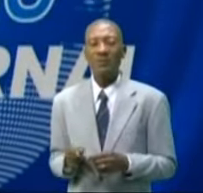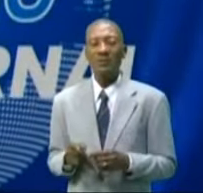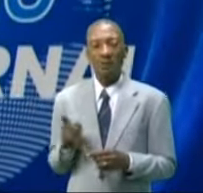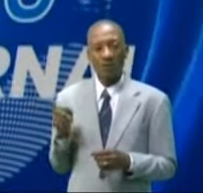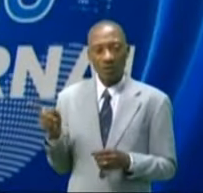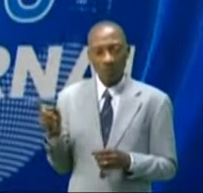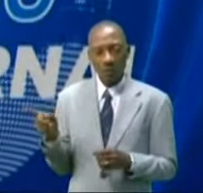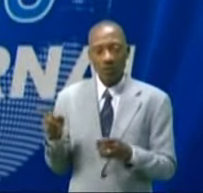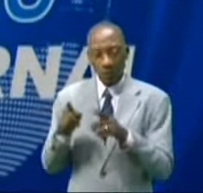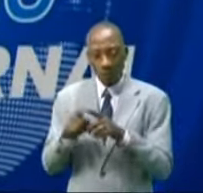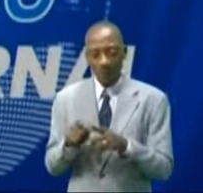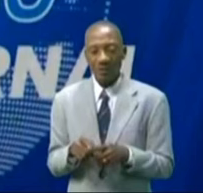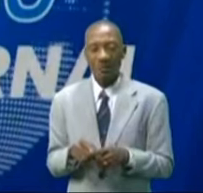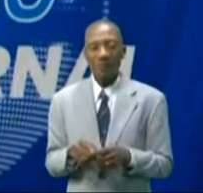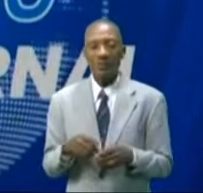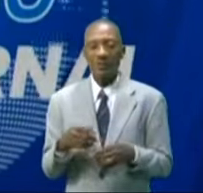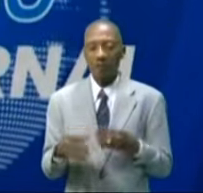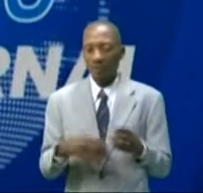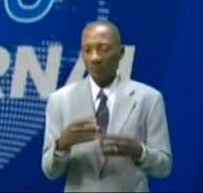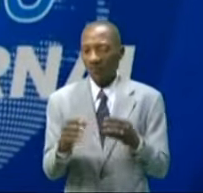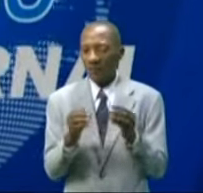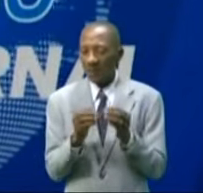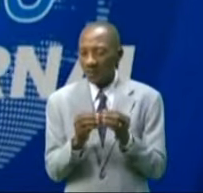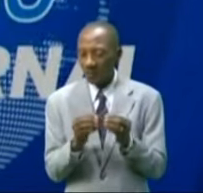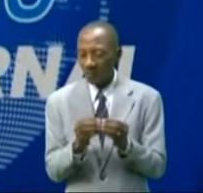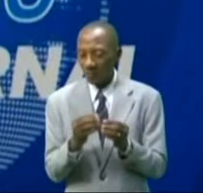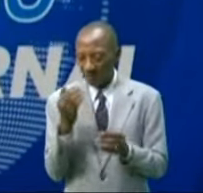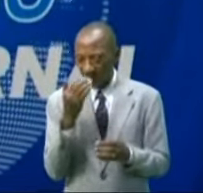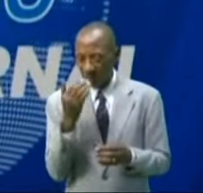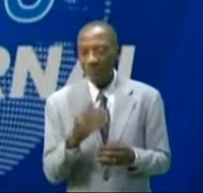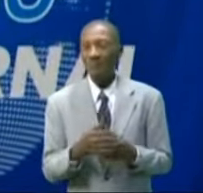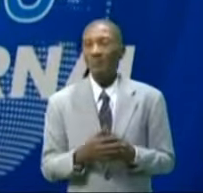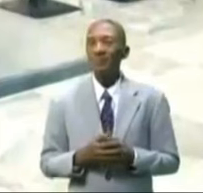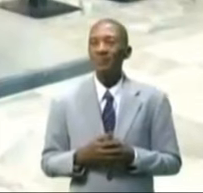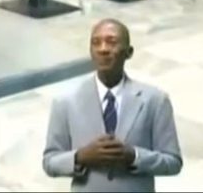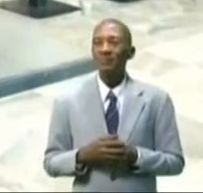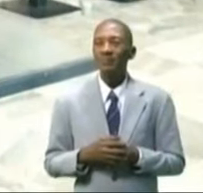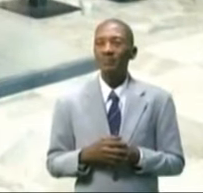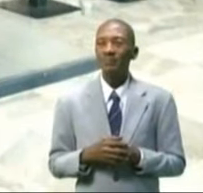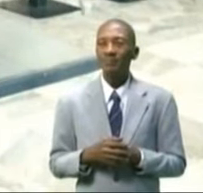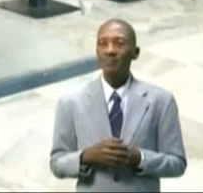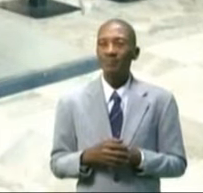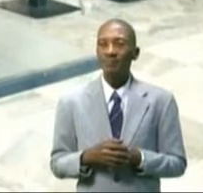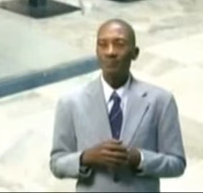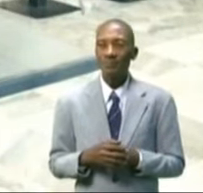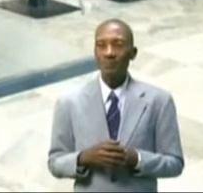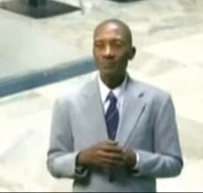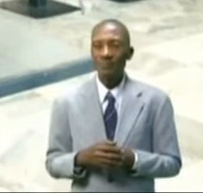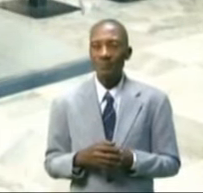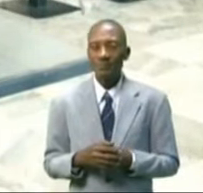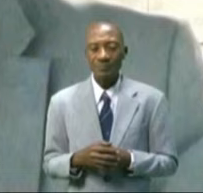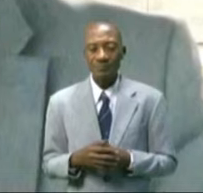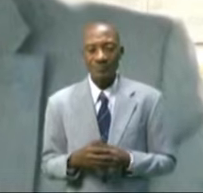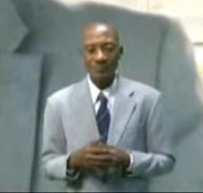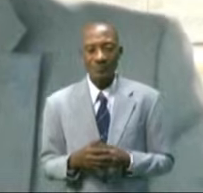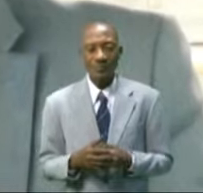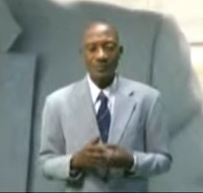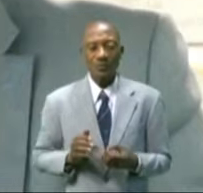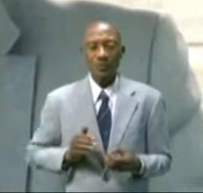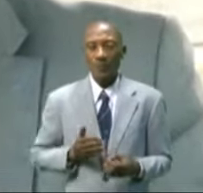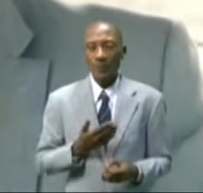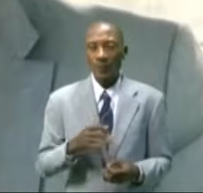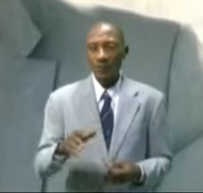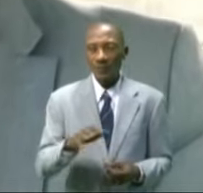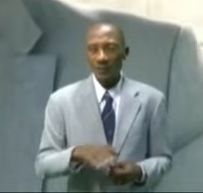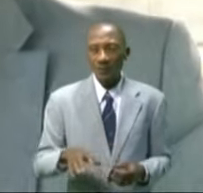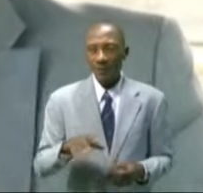sous-sol congolais. D'autres explications à travers ces commentaires. La RDC est un scandale géologique.